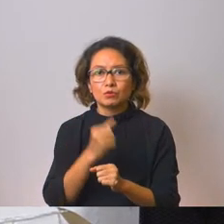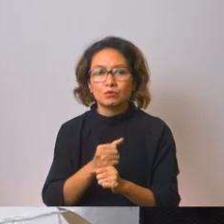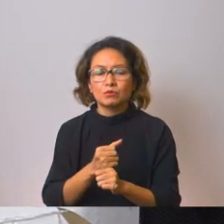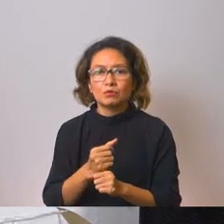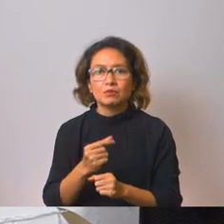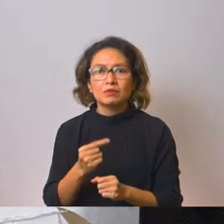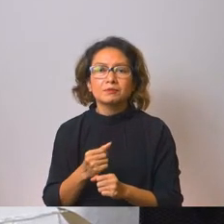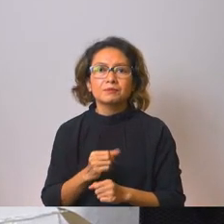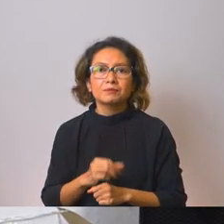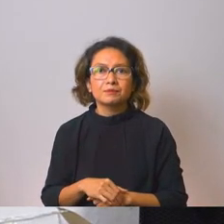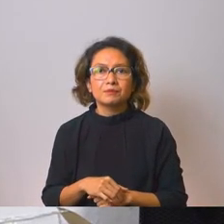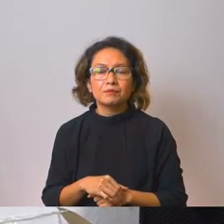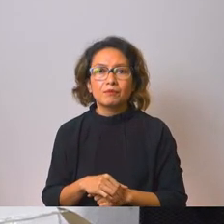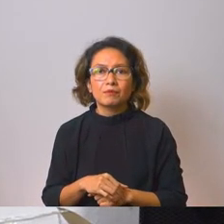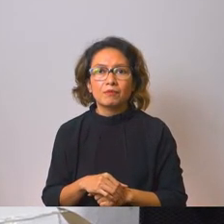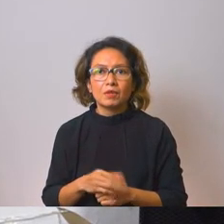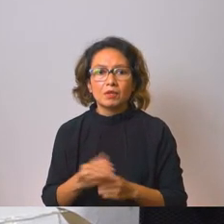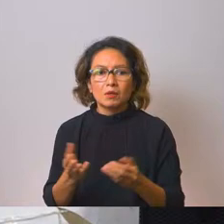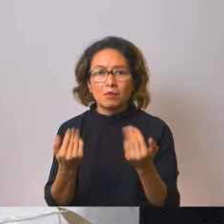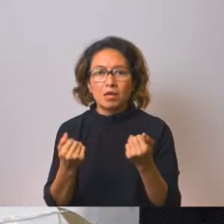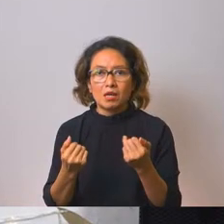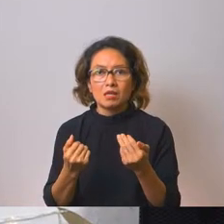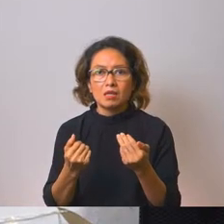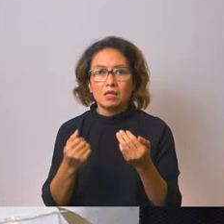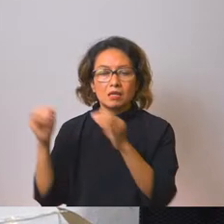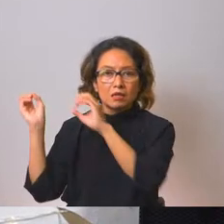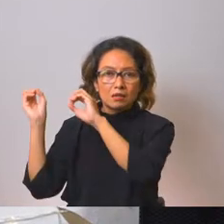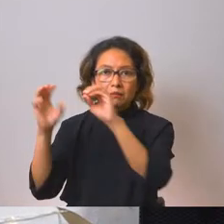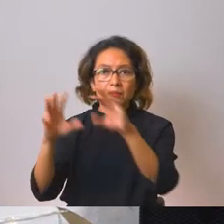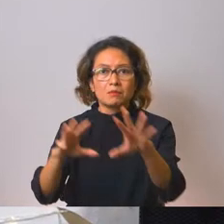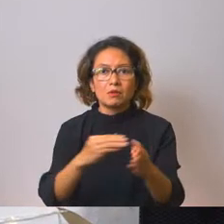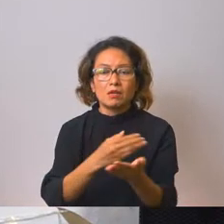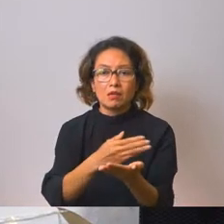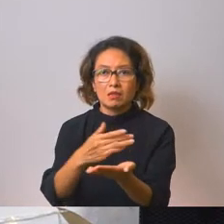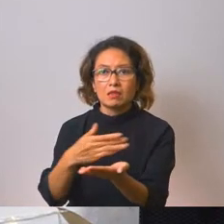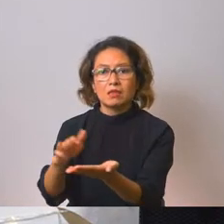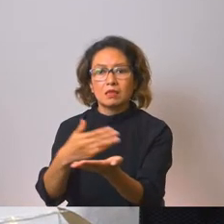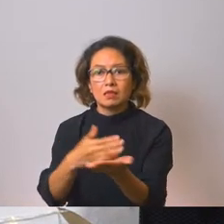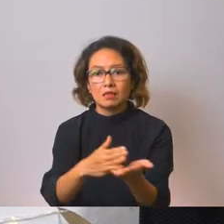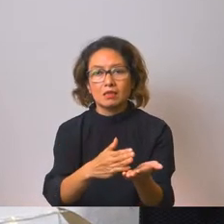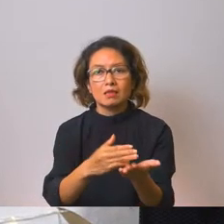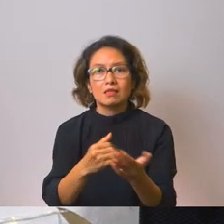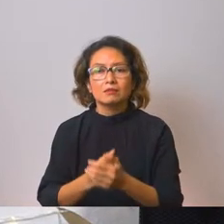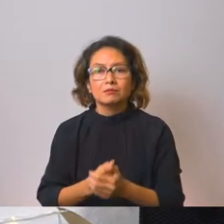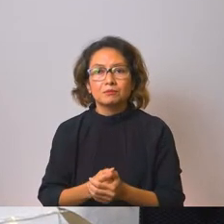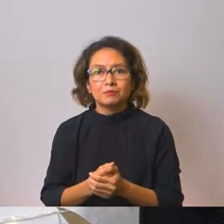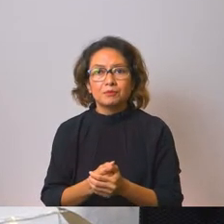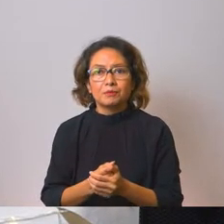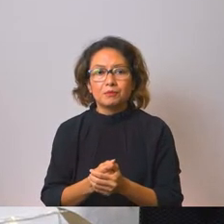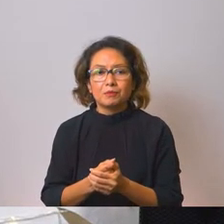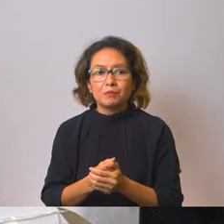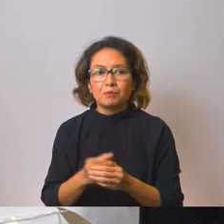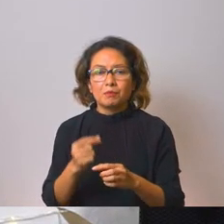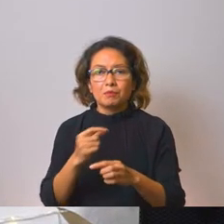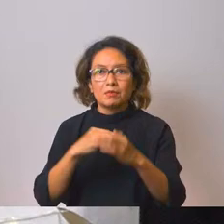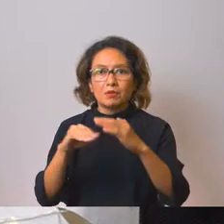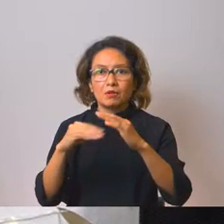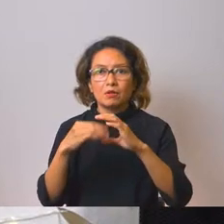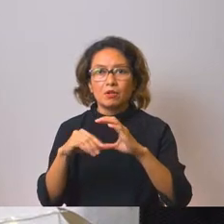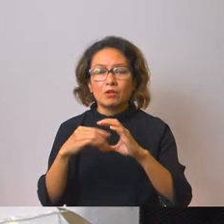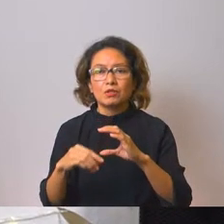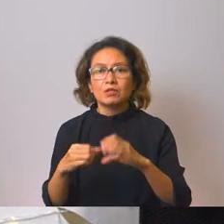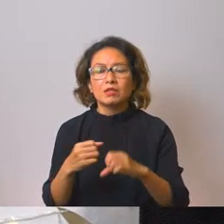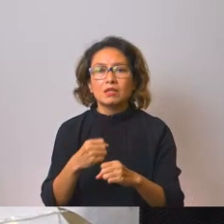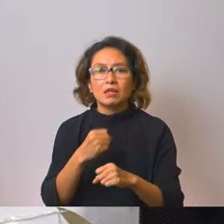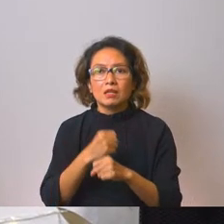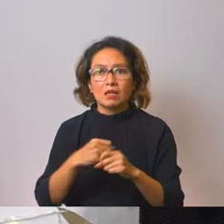Mari kita berbagi berkat untuk Sekolah Sinar Kasih melalui rekening GKI Pondok Indah.